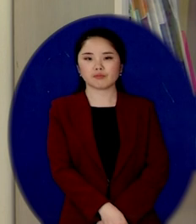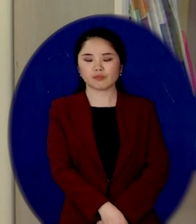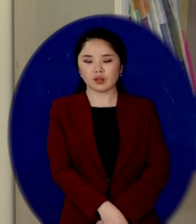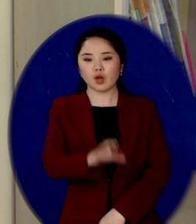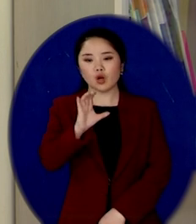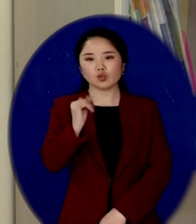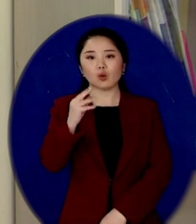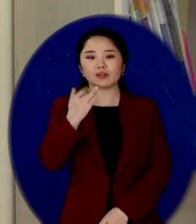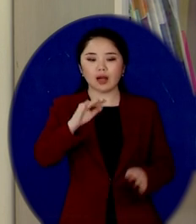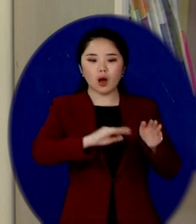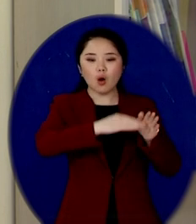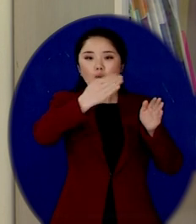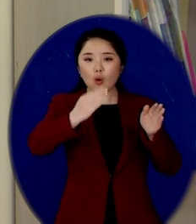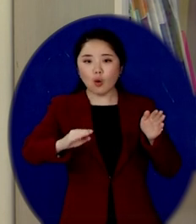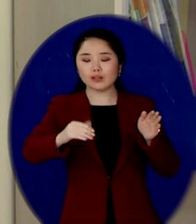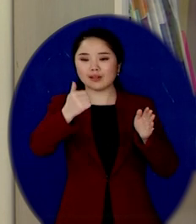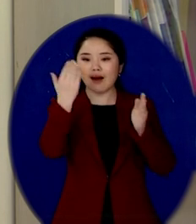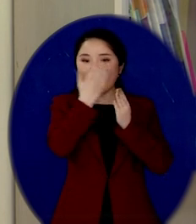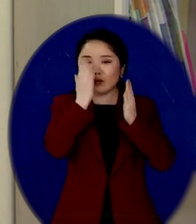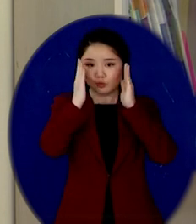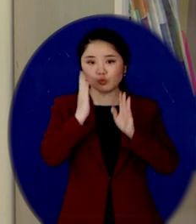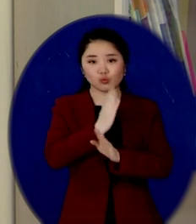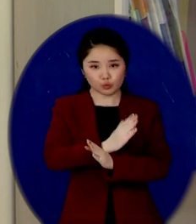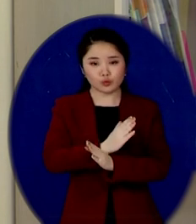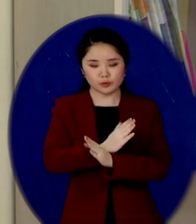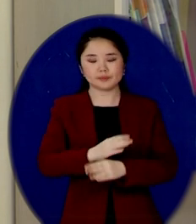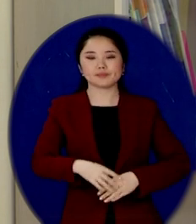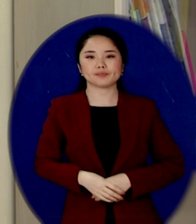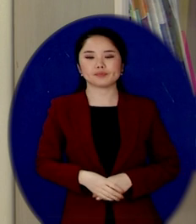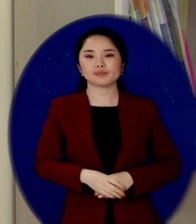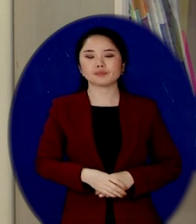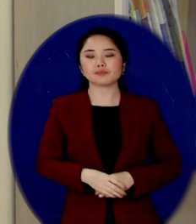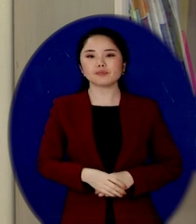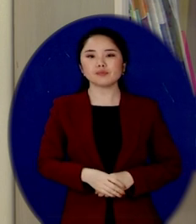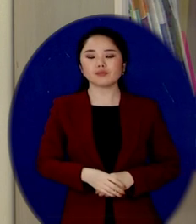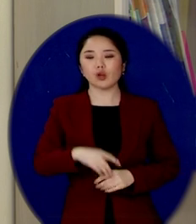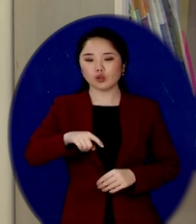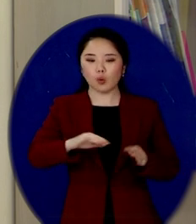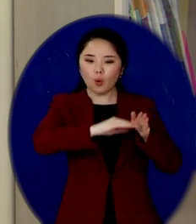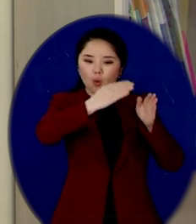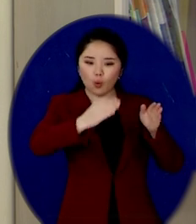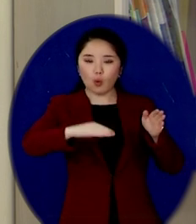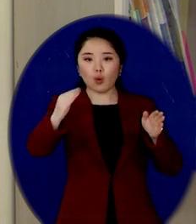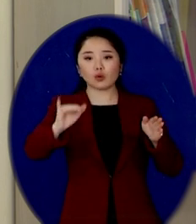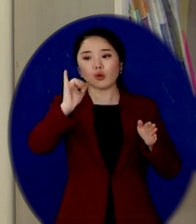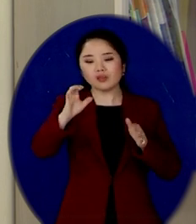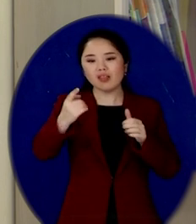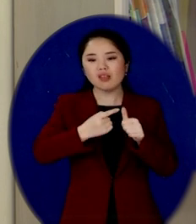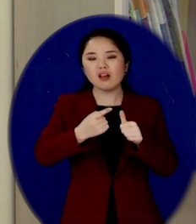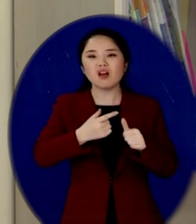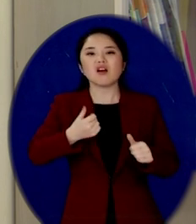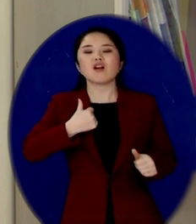Сутай уулын номгийг анхааралтай унссан байх гэж багш нь найдаж байна. Тэгвэл уул усны нэрийг хэн өгдөг байх